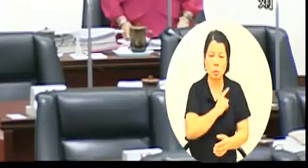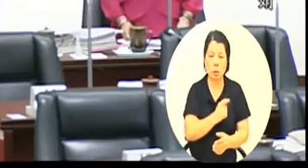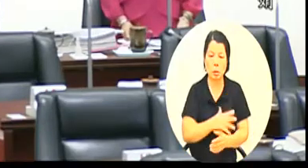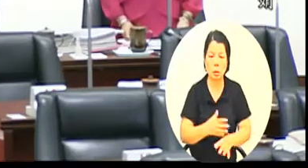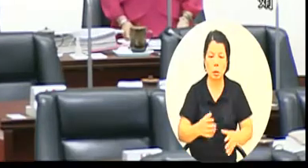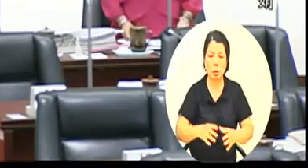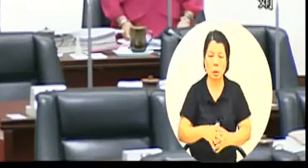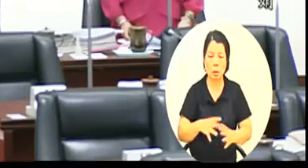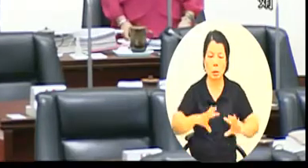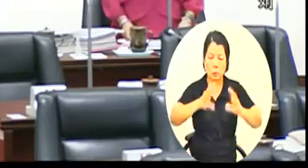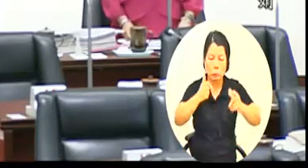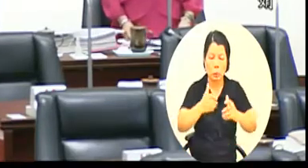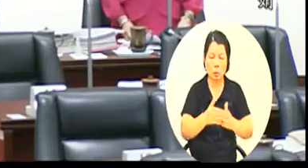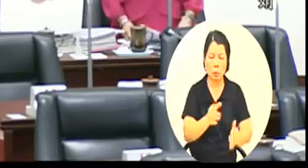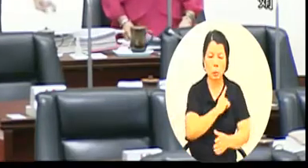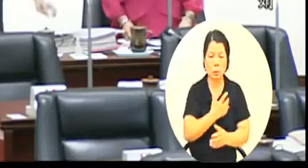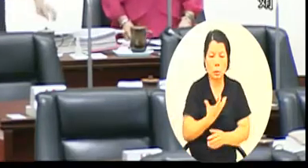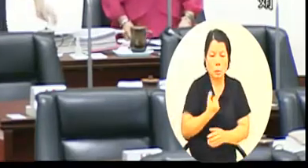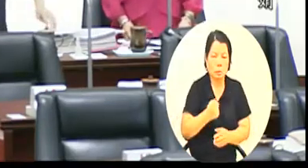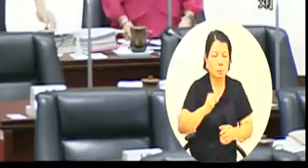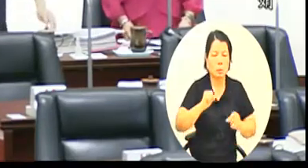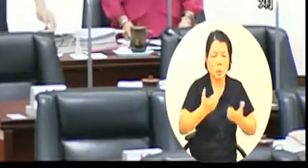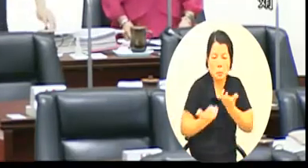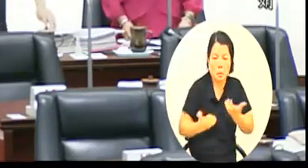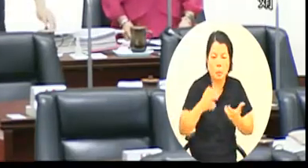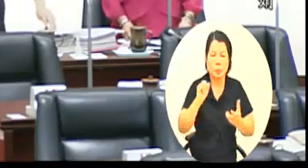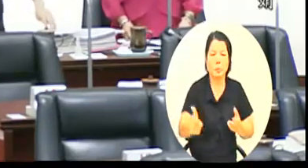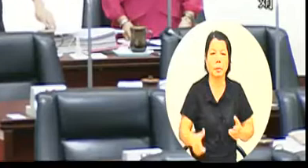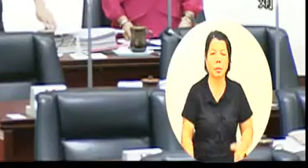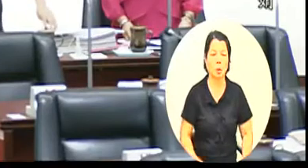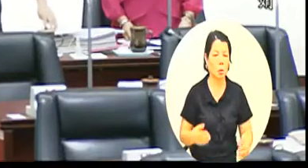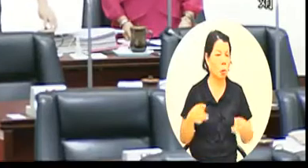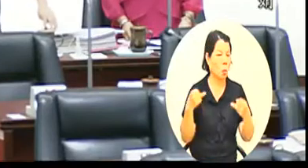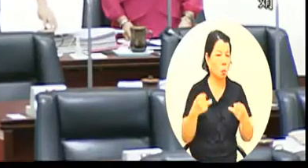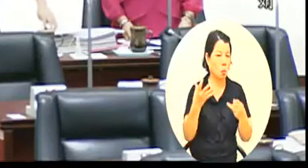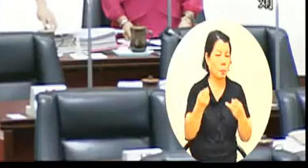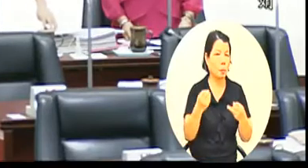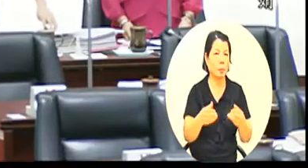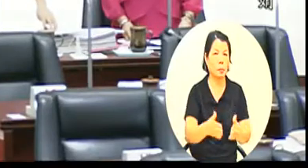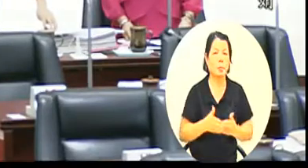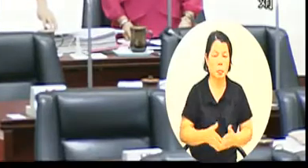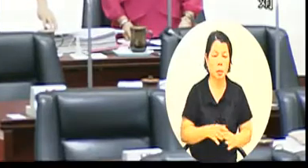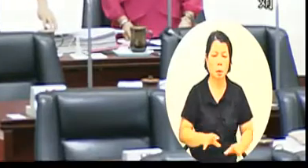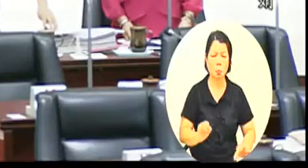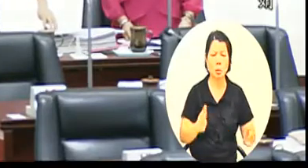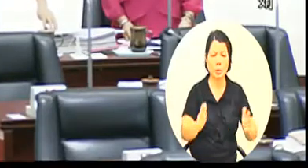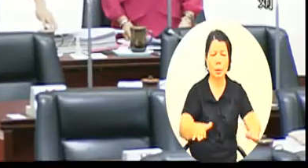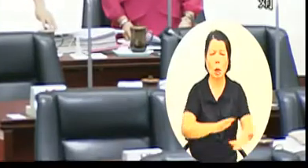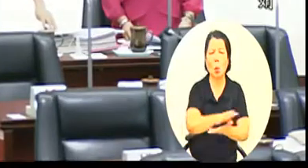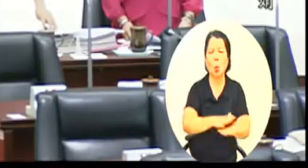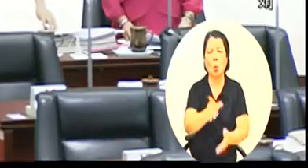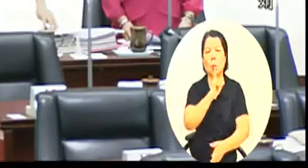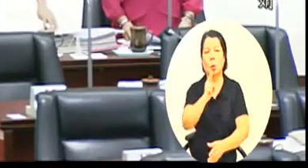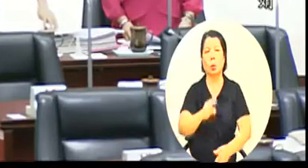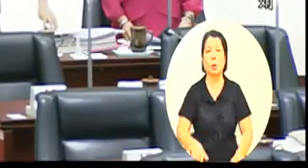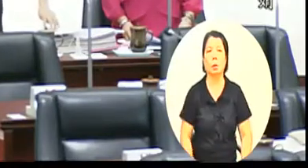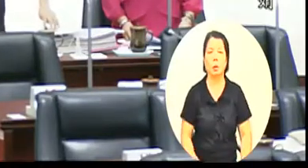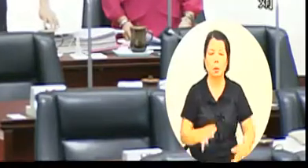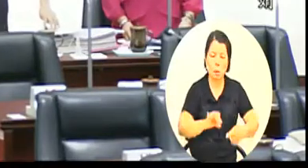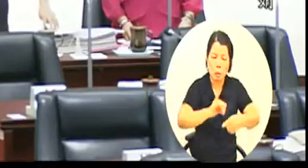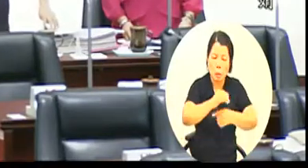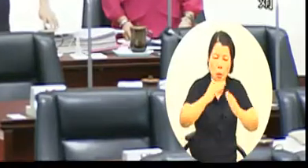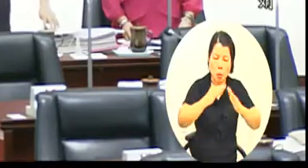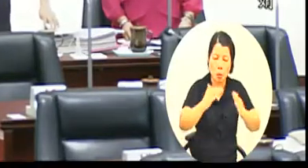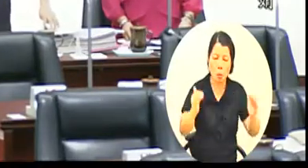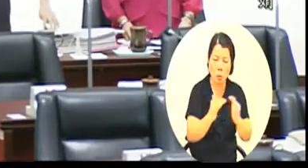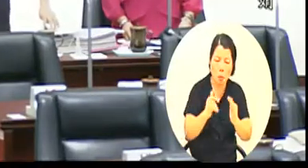信没有一个东西是用漫天喊价的啦。就像我顶个那个李局长，你在讲的，我问你讲，你建蔽率安怎算？我